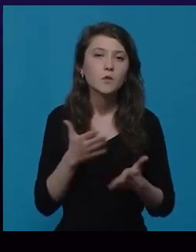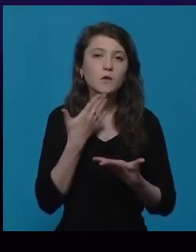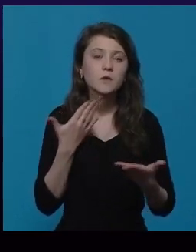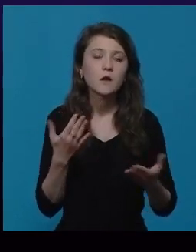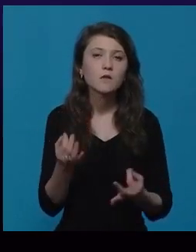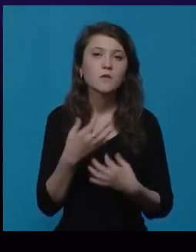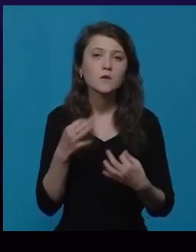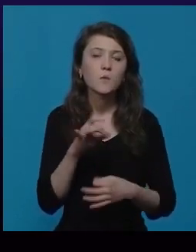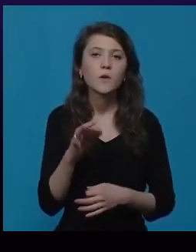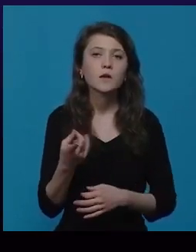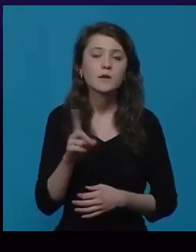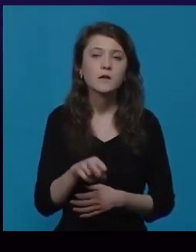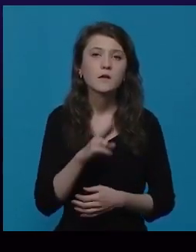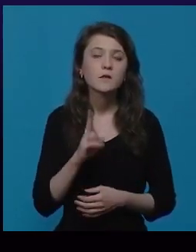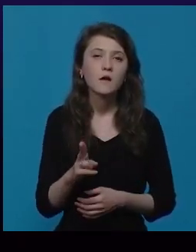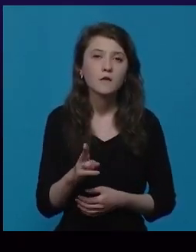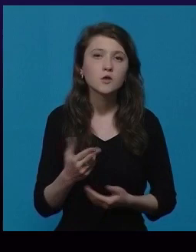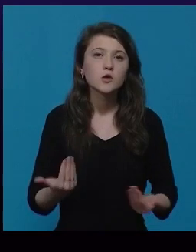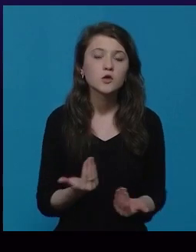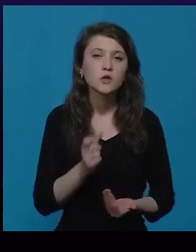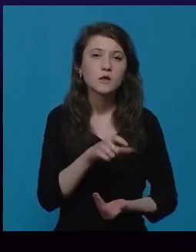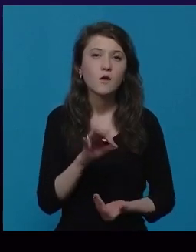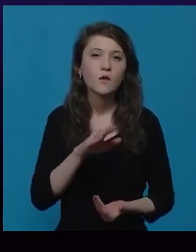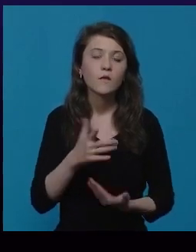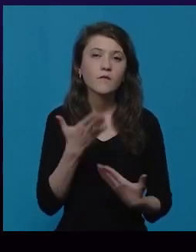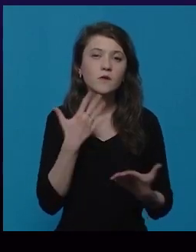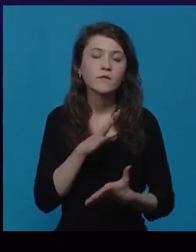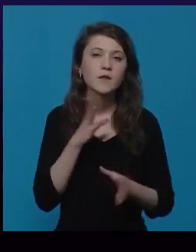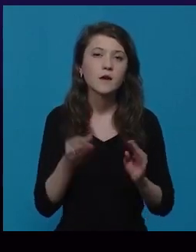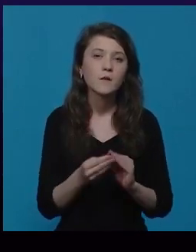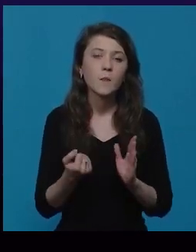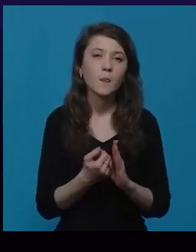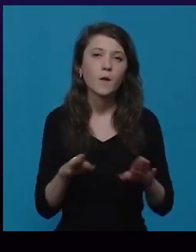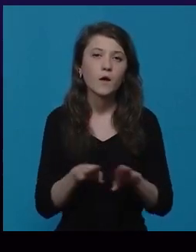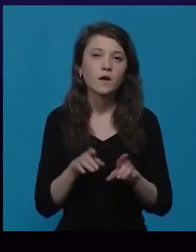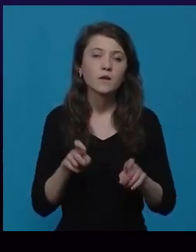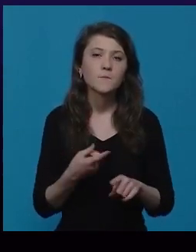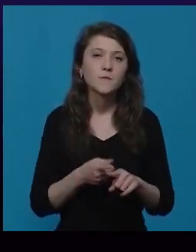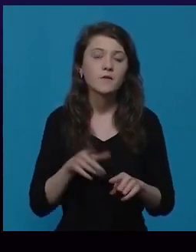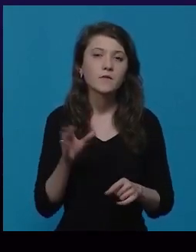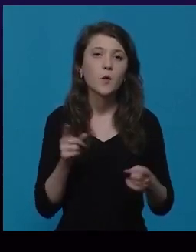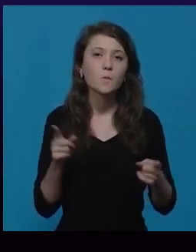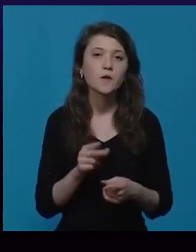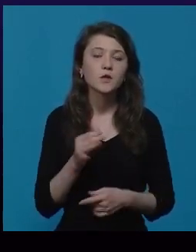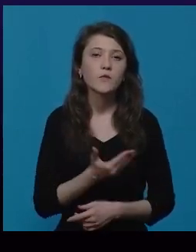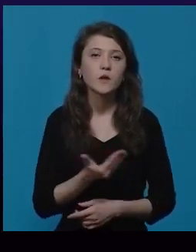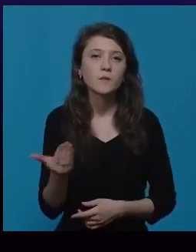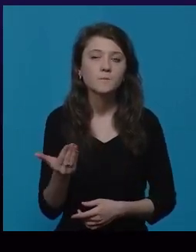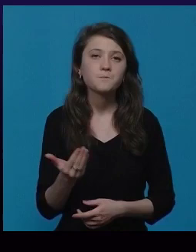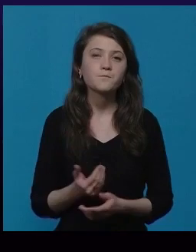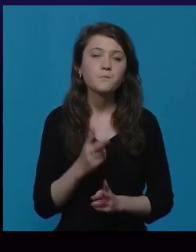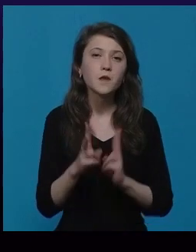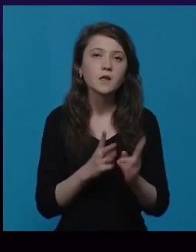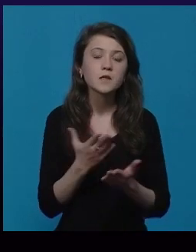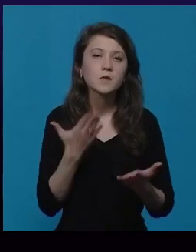Розкажіть про те, як жителі громади відносяться взагалі, ну, до карантинних цих обмежень. Чи вони, чи змінилося їхнє ставлення